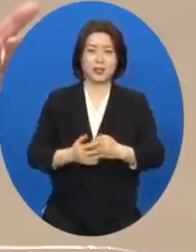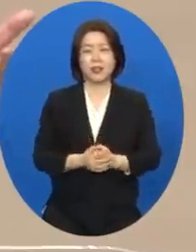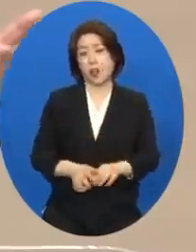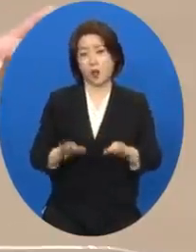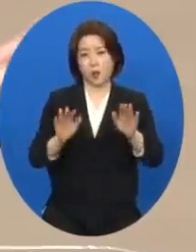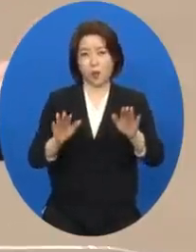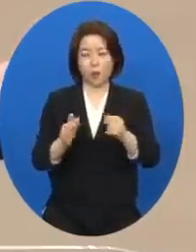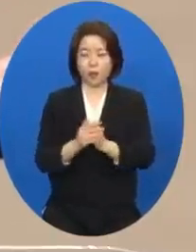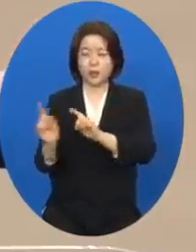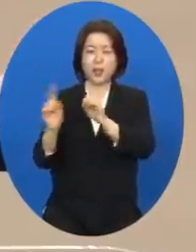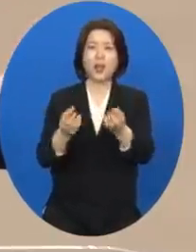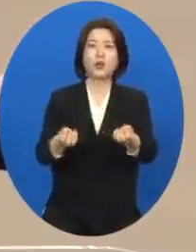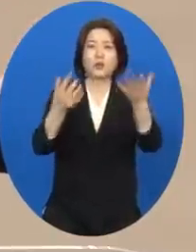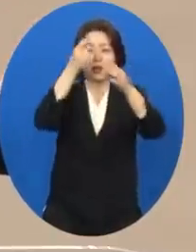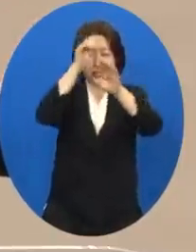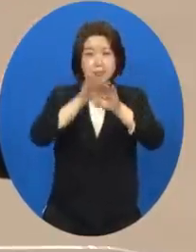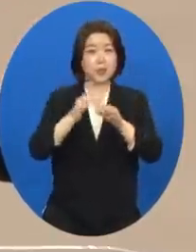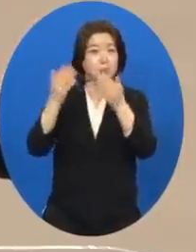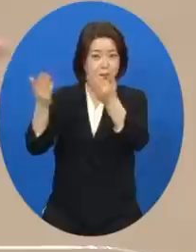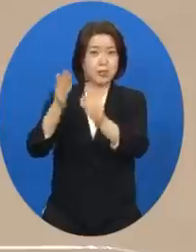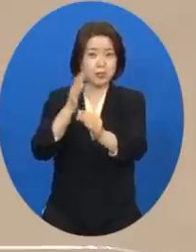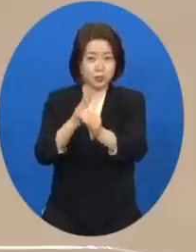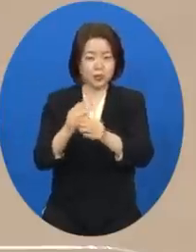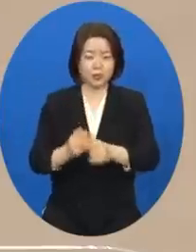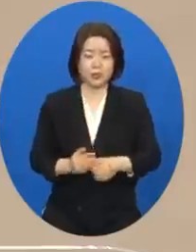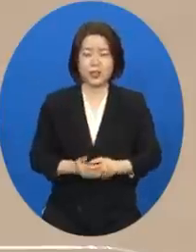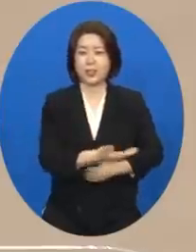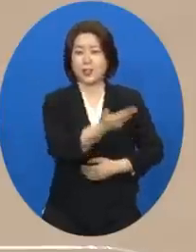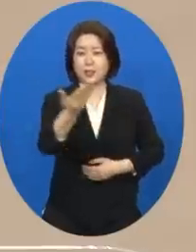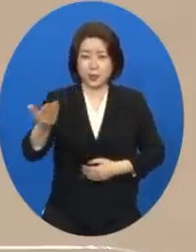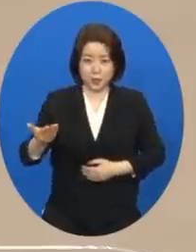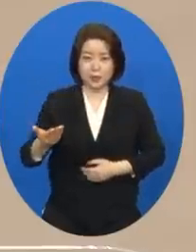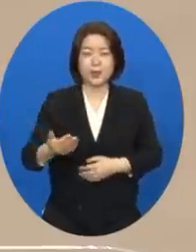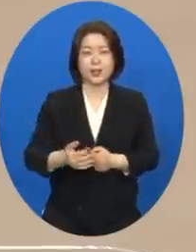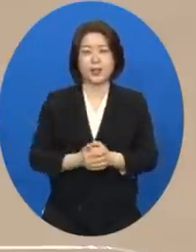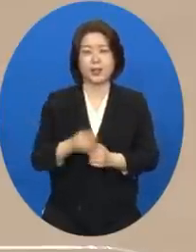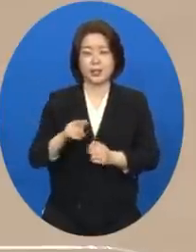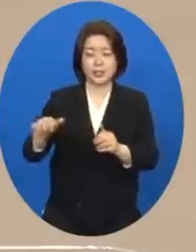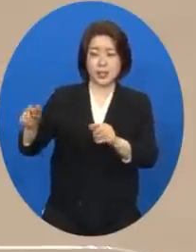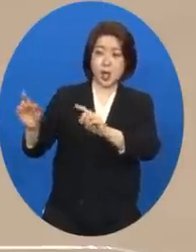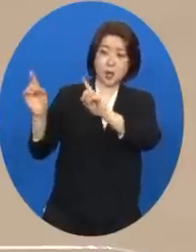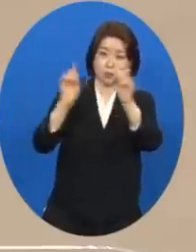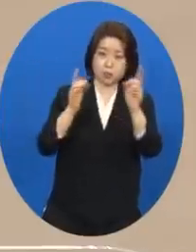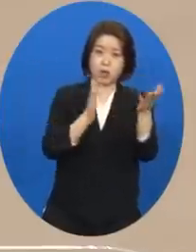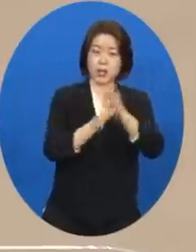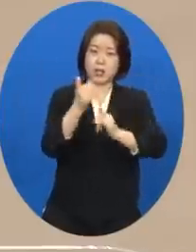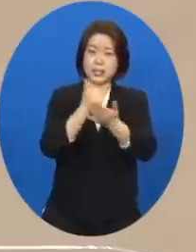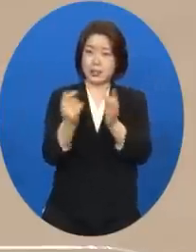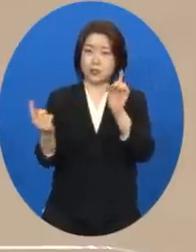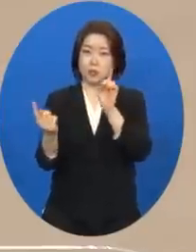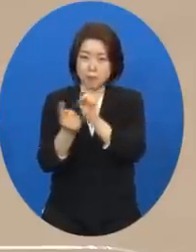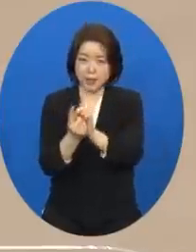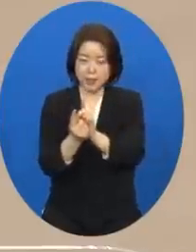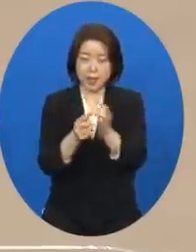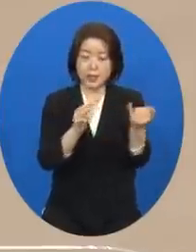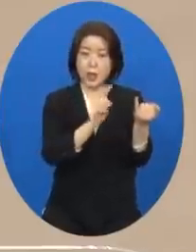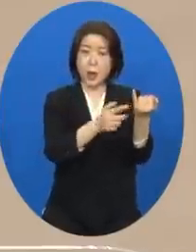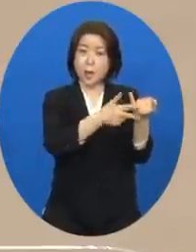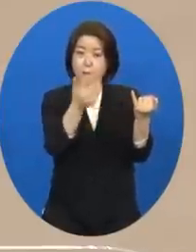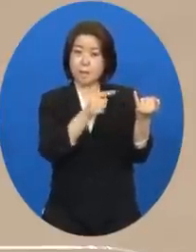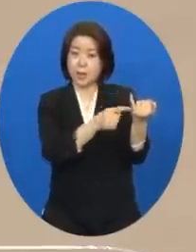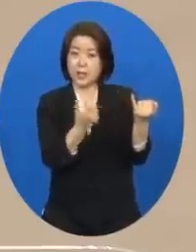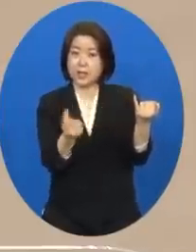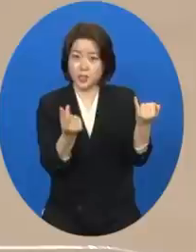오늘 부활절 예배를 드립니다 여러분에게는 이 부활의 예수님을 만난 마리아와 같은